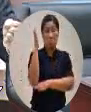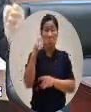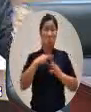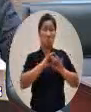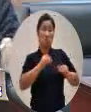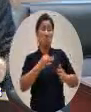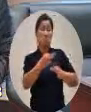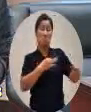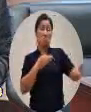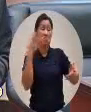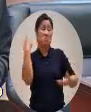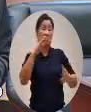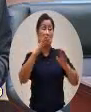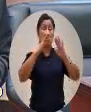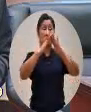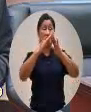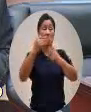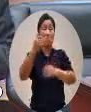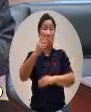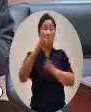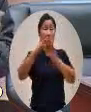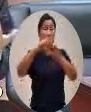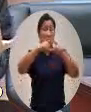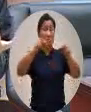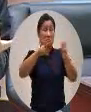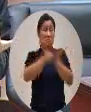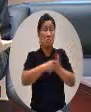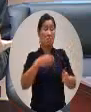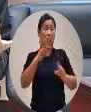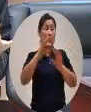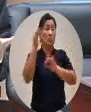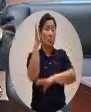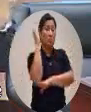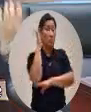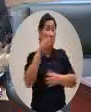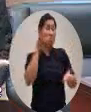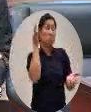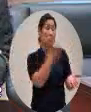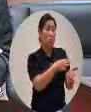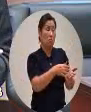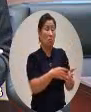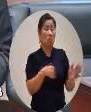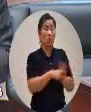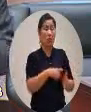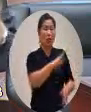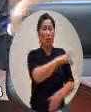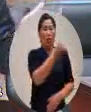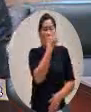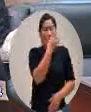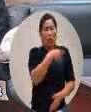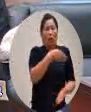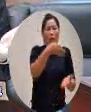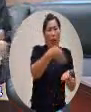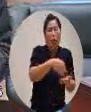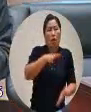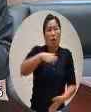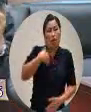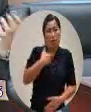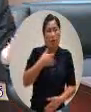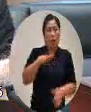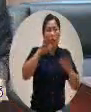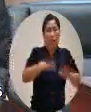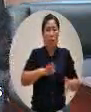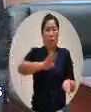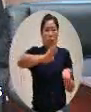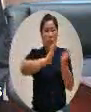在日本時代買賣給高雍市政府然後呢或者是說他們根本不曉得去登記所以現在這完全